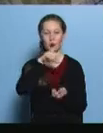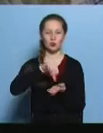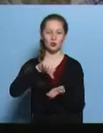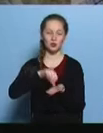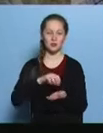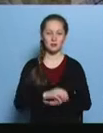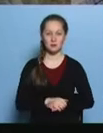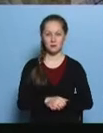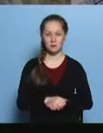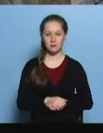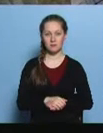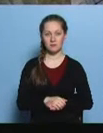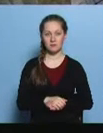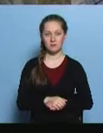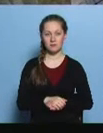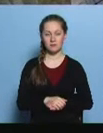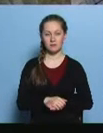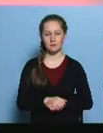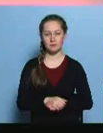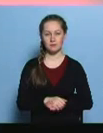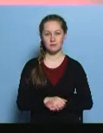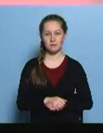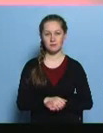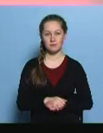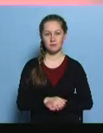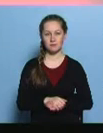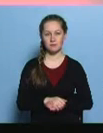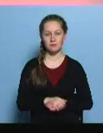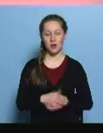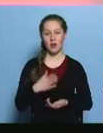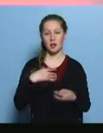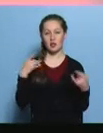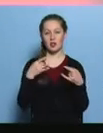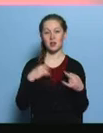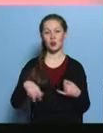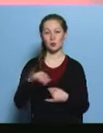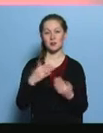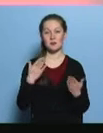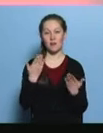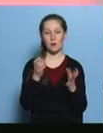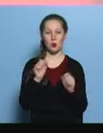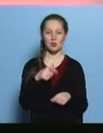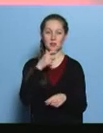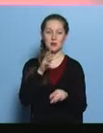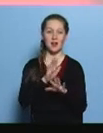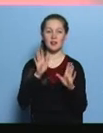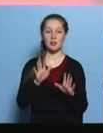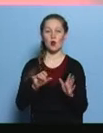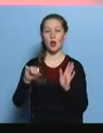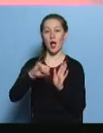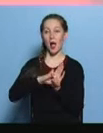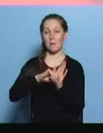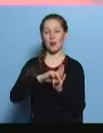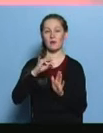Юрий Зелененький, телеканал «Моя Удмуртия». Наш телеканал «Удмуртия» теперь вы можете смотреть не только в кабельном вещании, но и